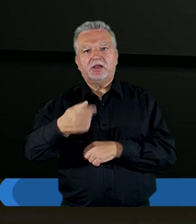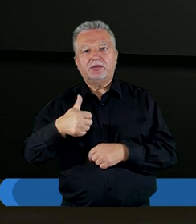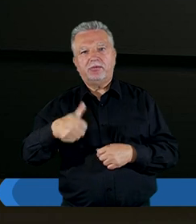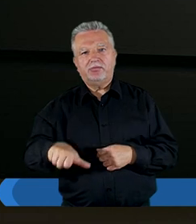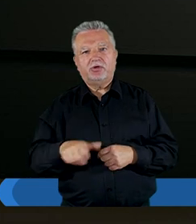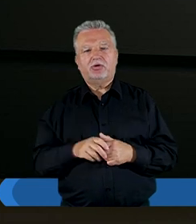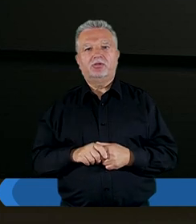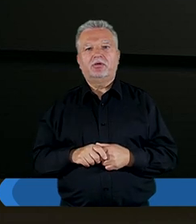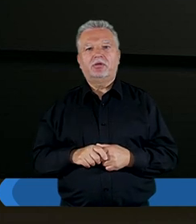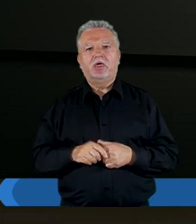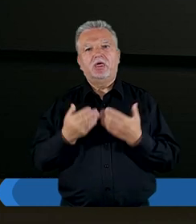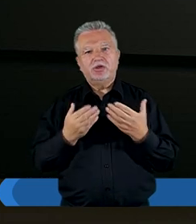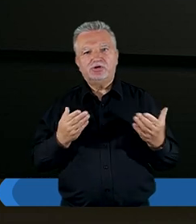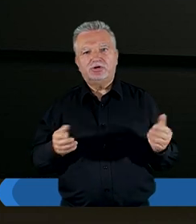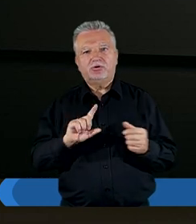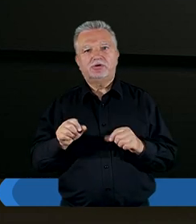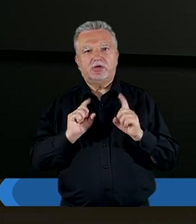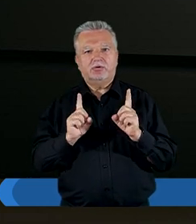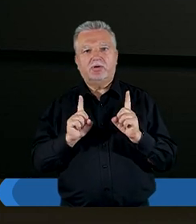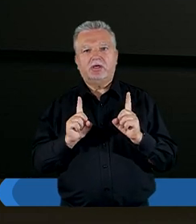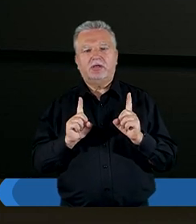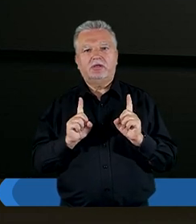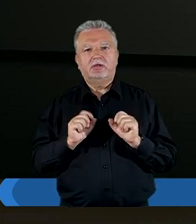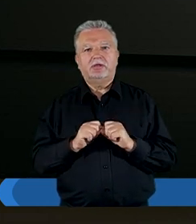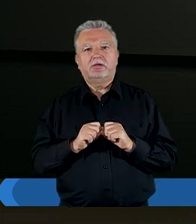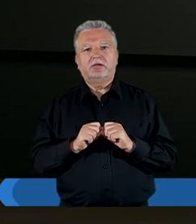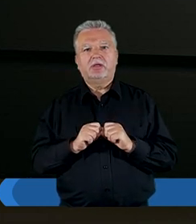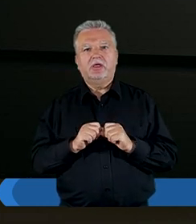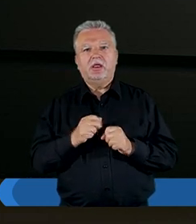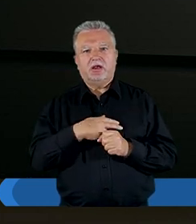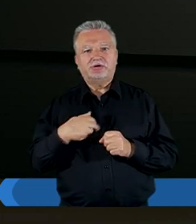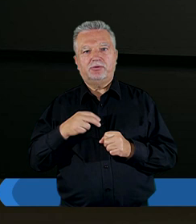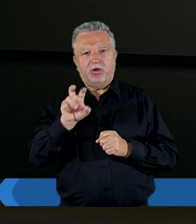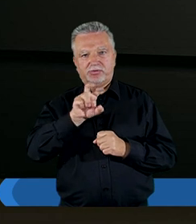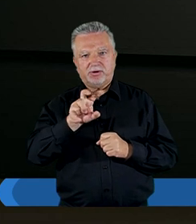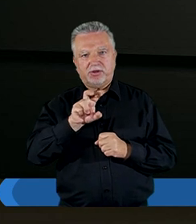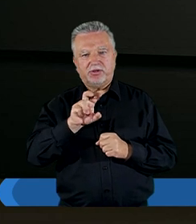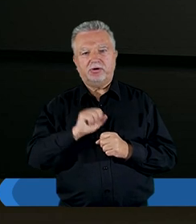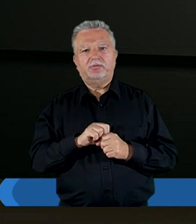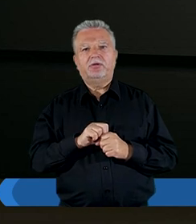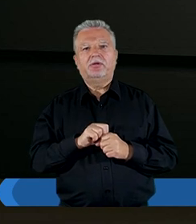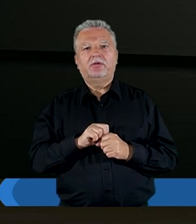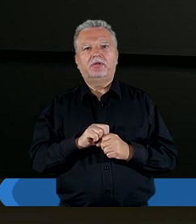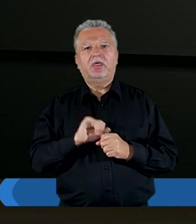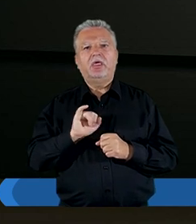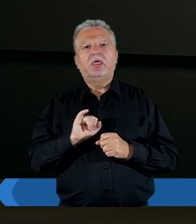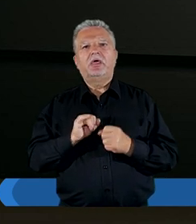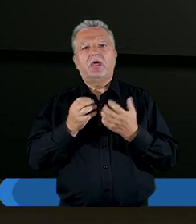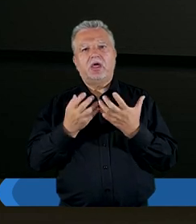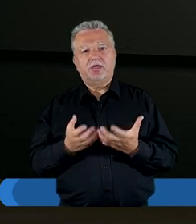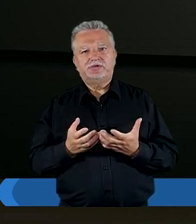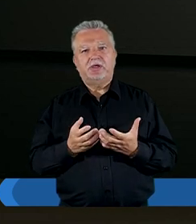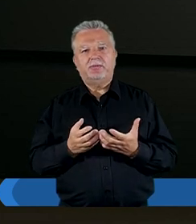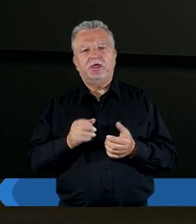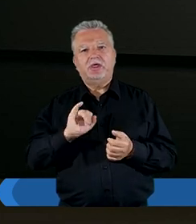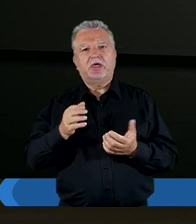najbliższym studium. Dziękuję za uwagę naszym widzom. Jednocześnie chcemy,